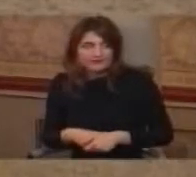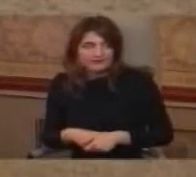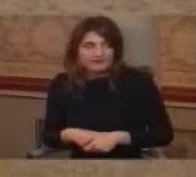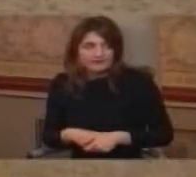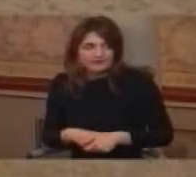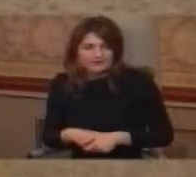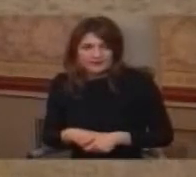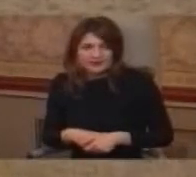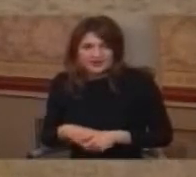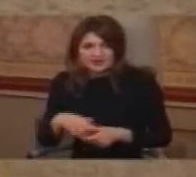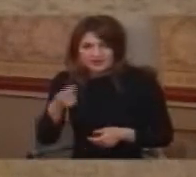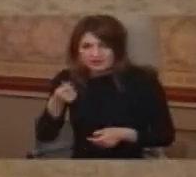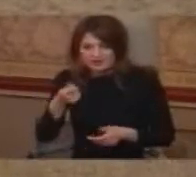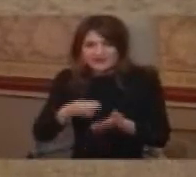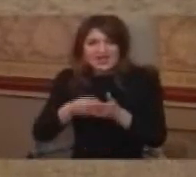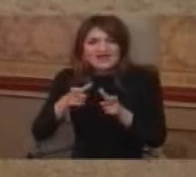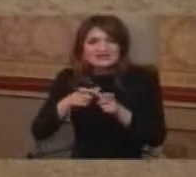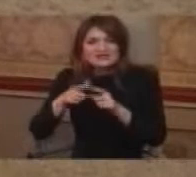iznos stipendija za osobe s invaliditetom